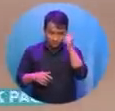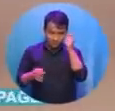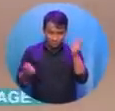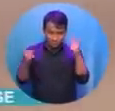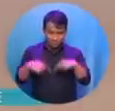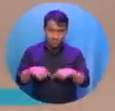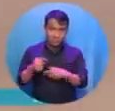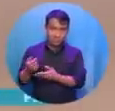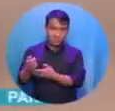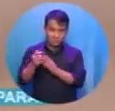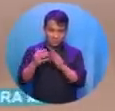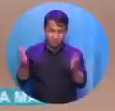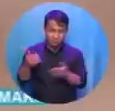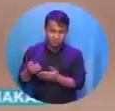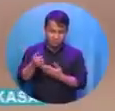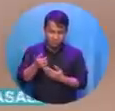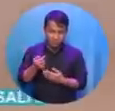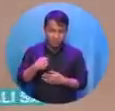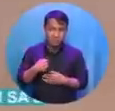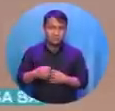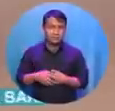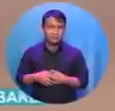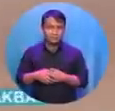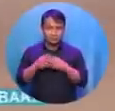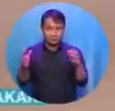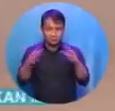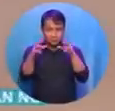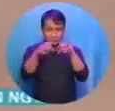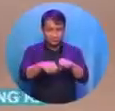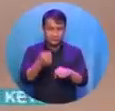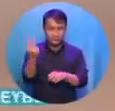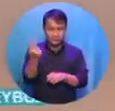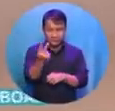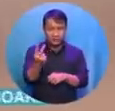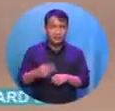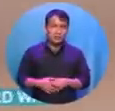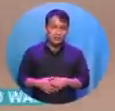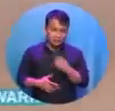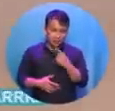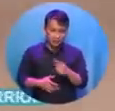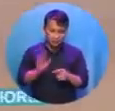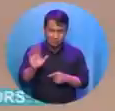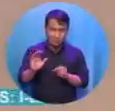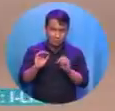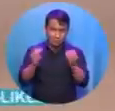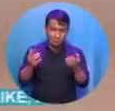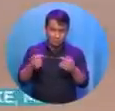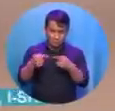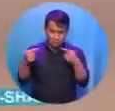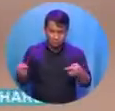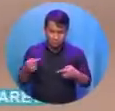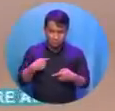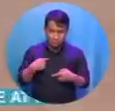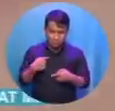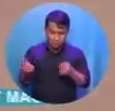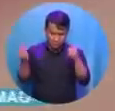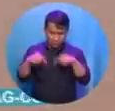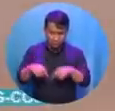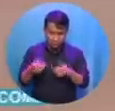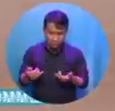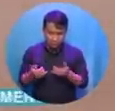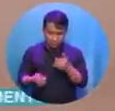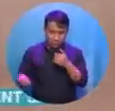Sana matulungan niya ako na mapakulong kayong dalawa. Sabi nyo, wala akong laban. Umakyat ako ngayon